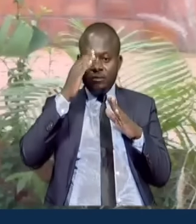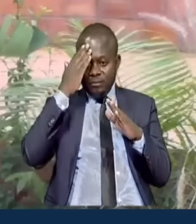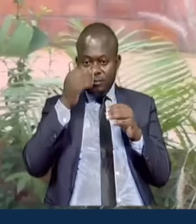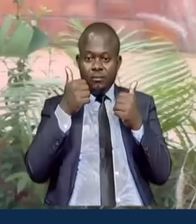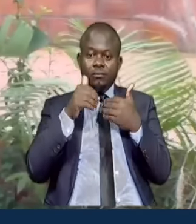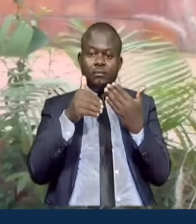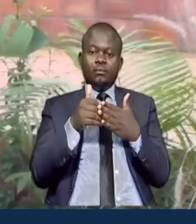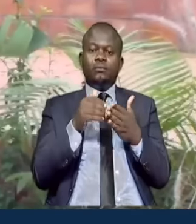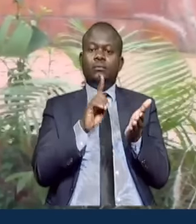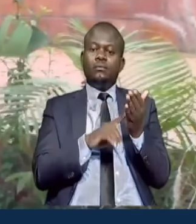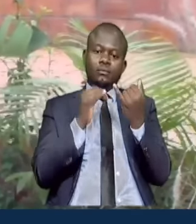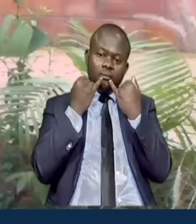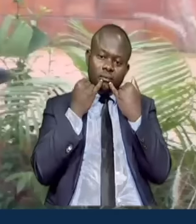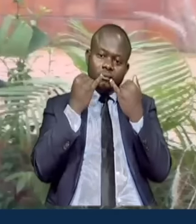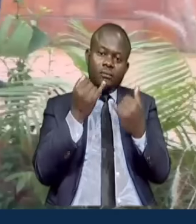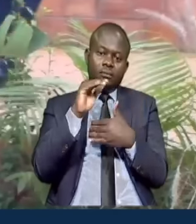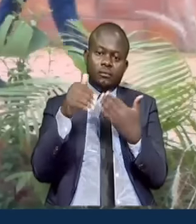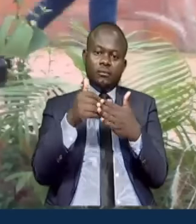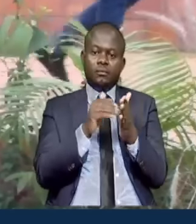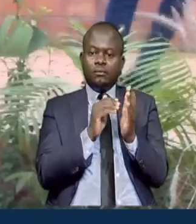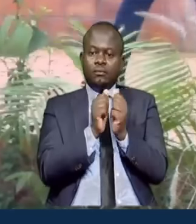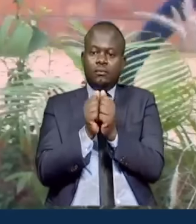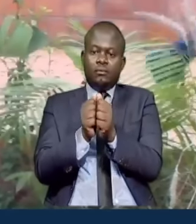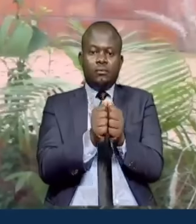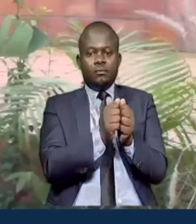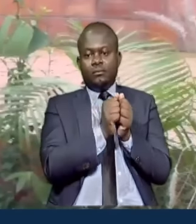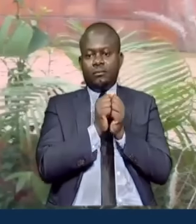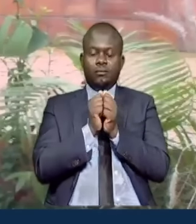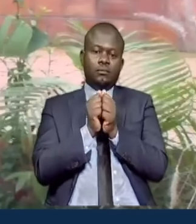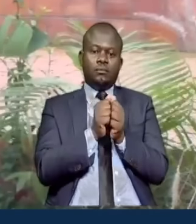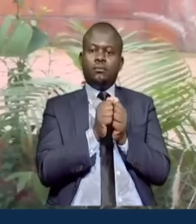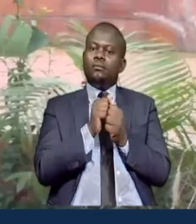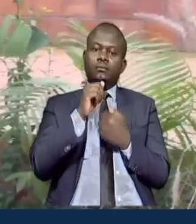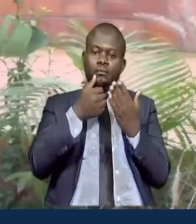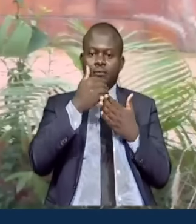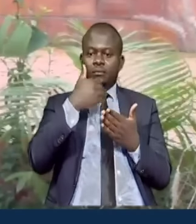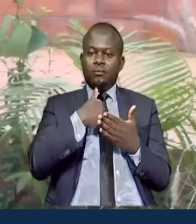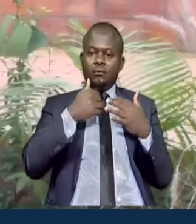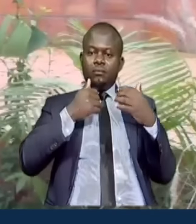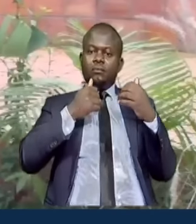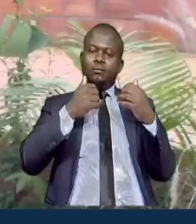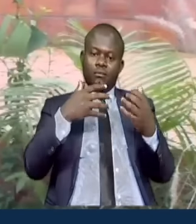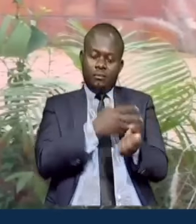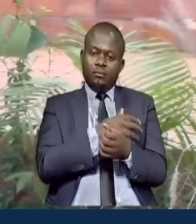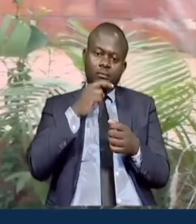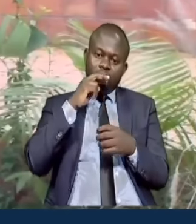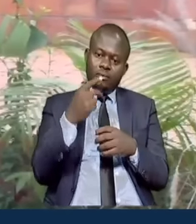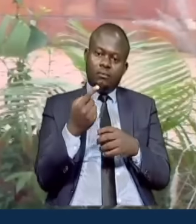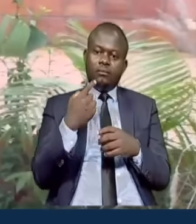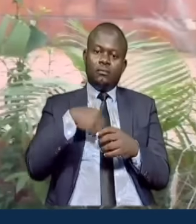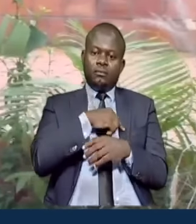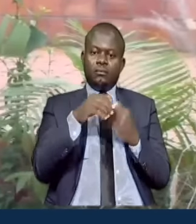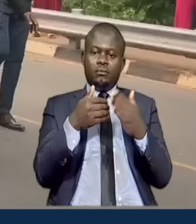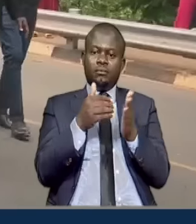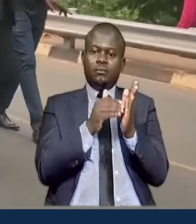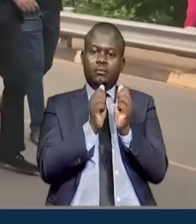ukamenya icyo bakubwira ari ukuri, ukamenya icyo bavuga kitari ukuri, ukagira n'imbaraga zo kugira ngo usubize nawe ku muntu uvuga ibitari ukuri ko ibyo